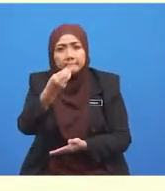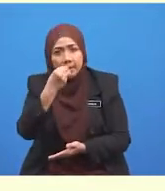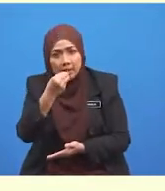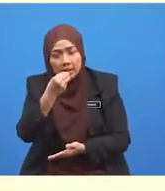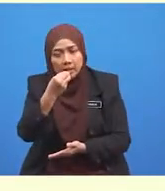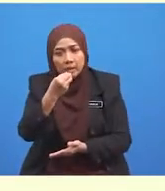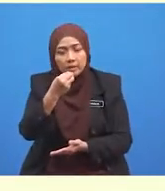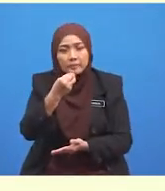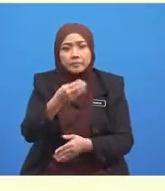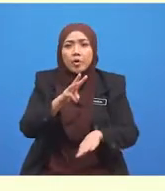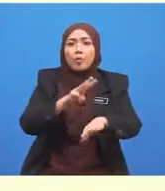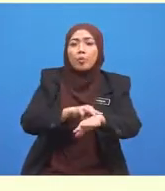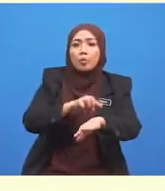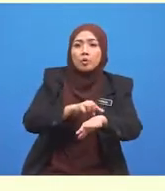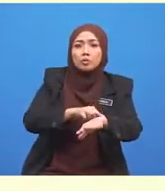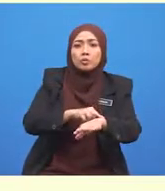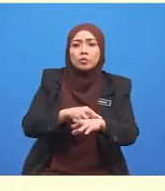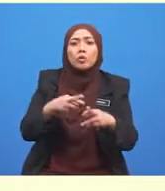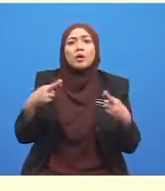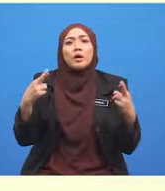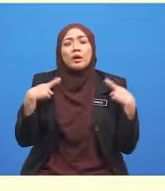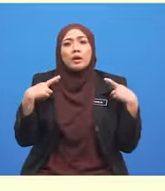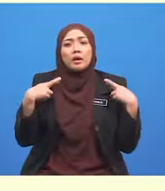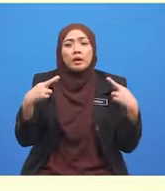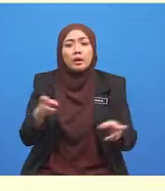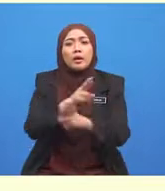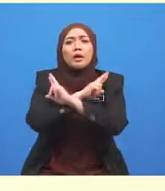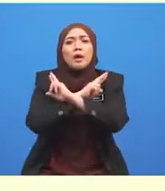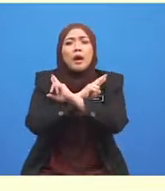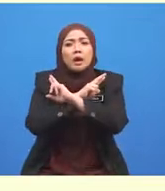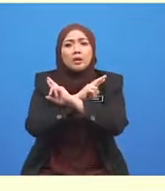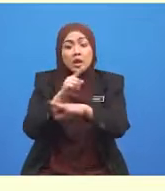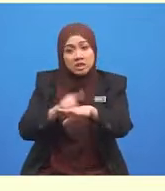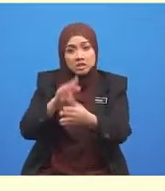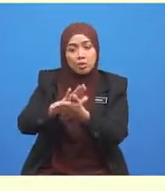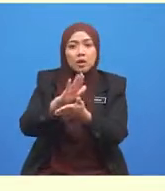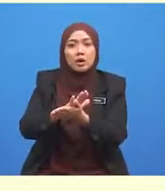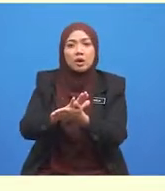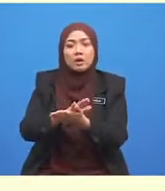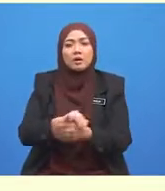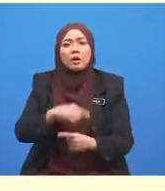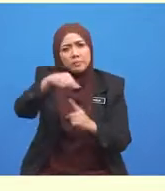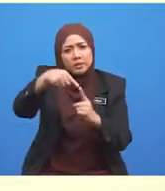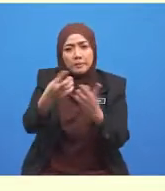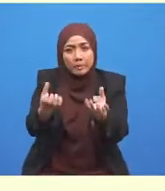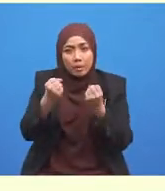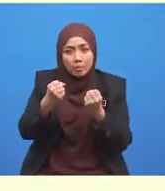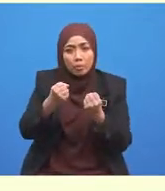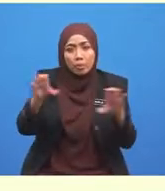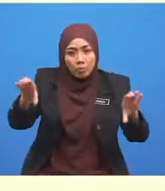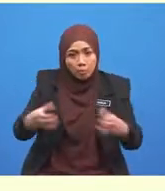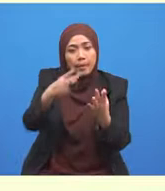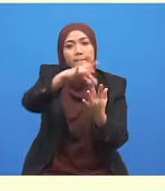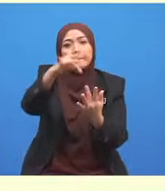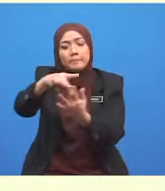dibeli semasa waktu rehat semasa di sekolah. Sewaktu membuat pilihan,